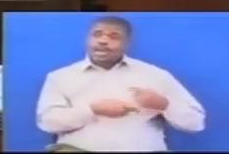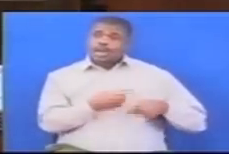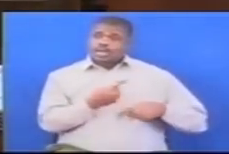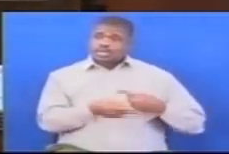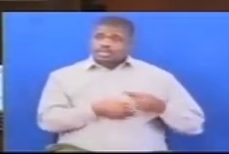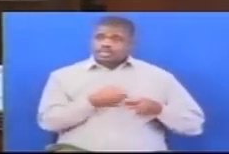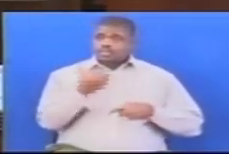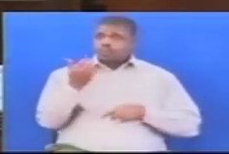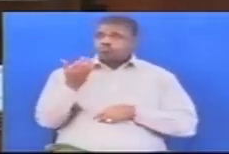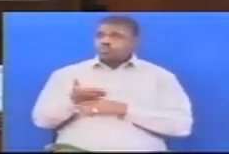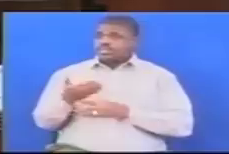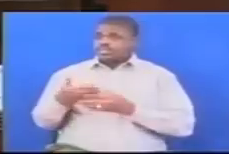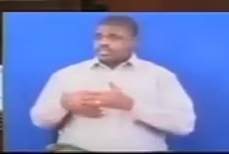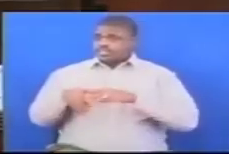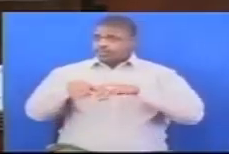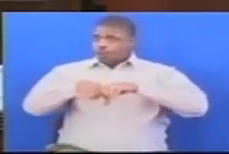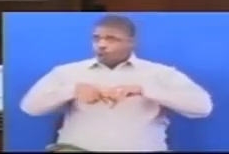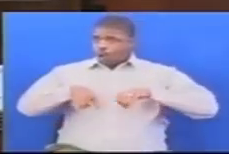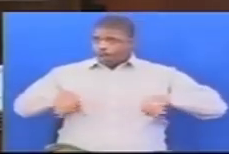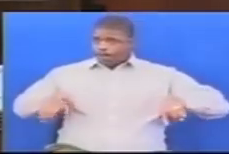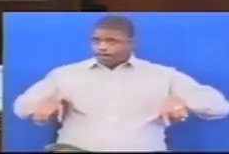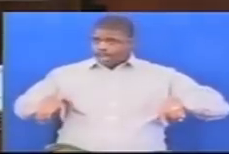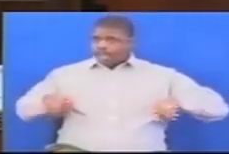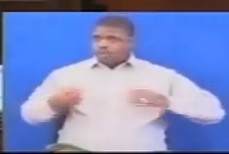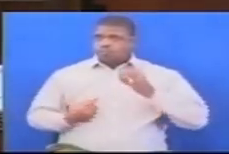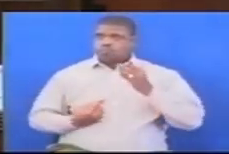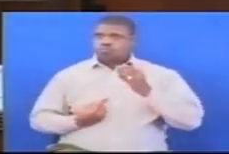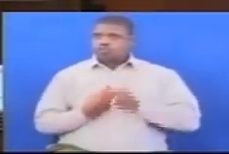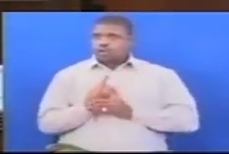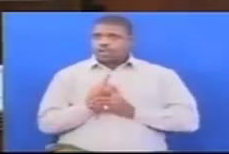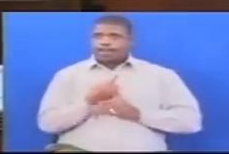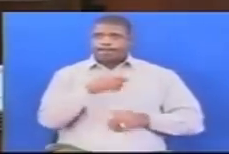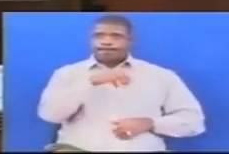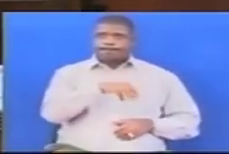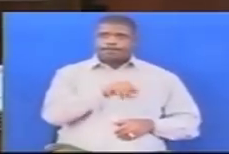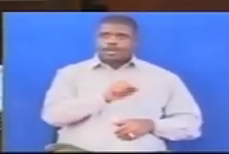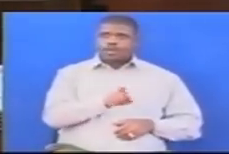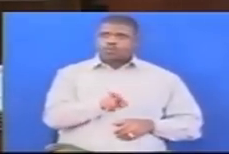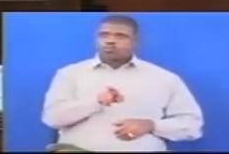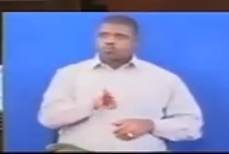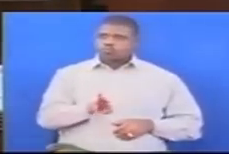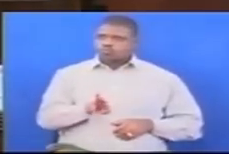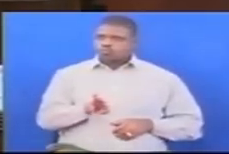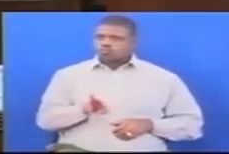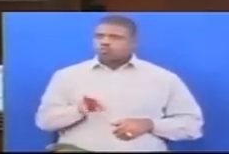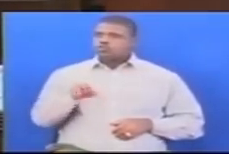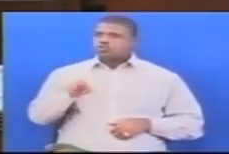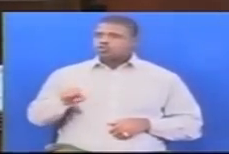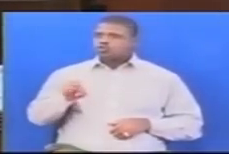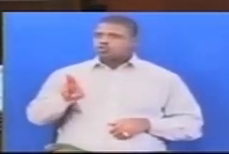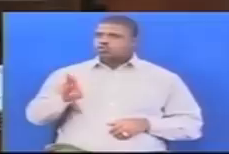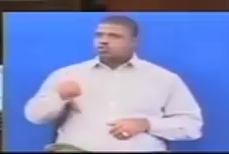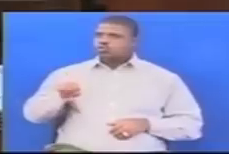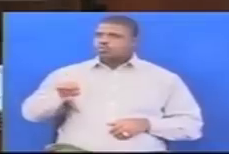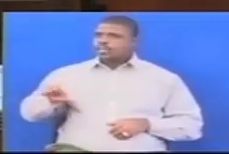ya Ziwa Victoria kutoka Magu, Sumve, Maria utaanza?